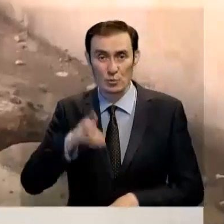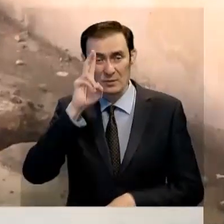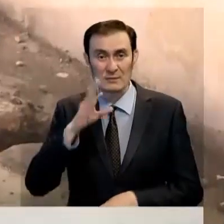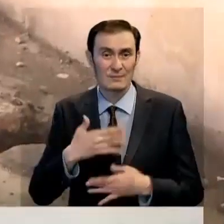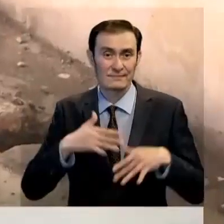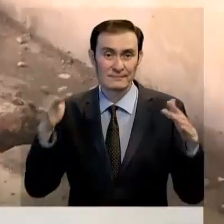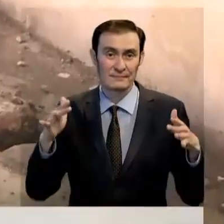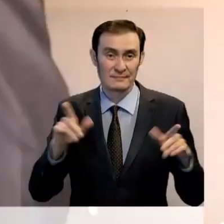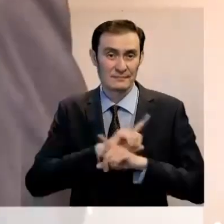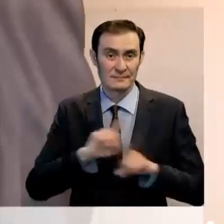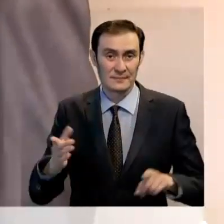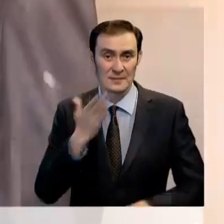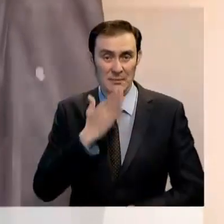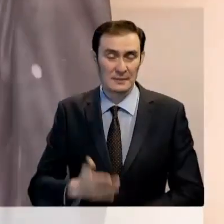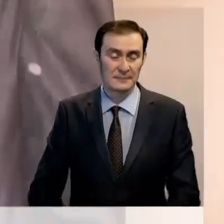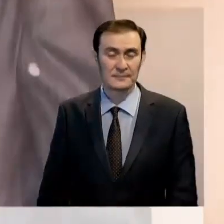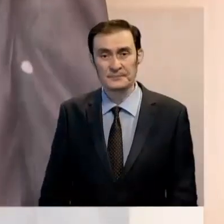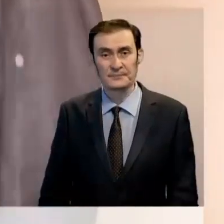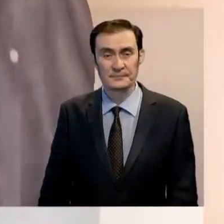источающий сильное зловоние.